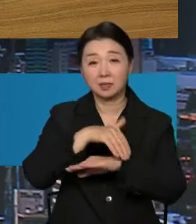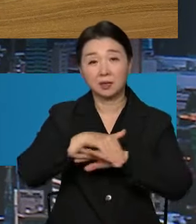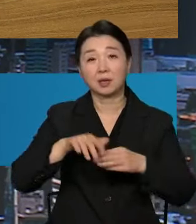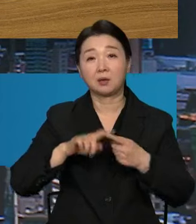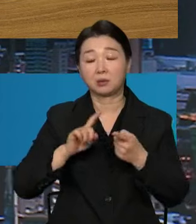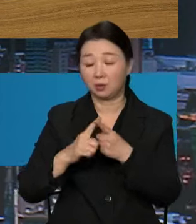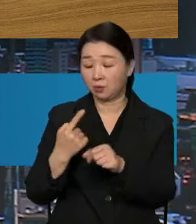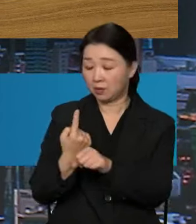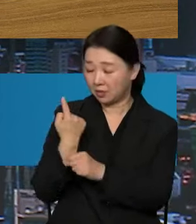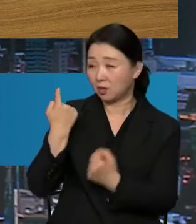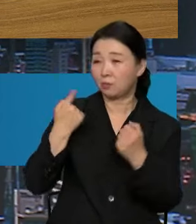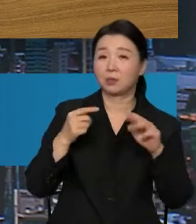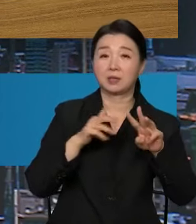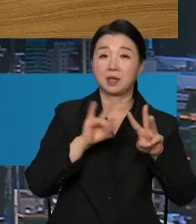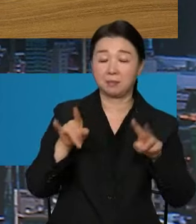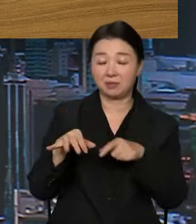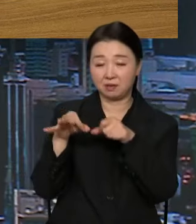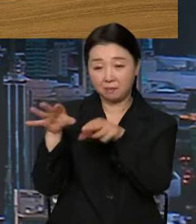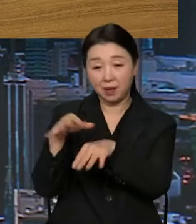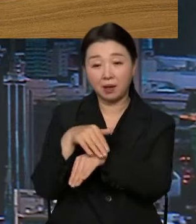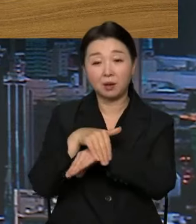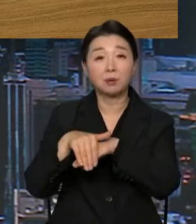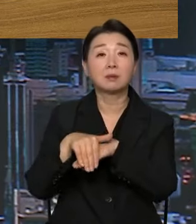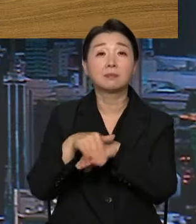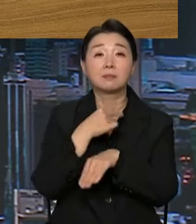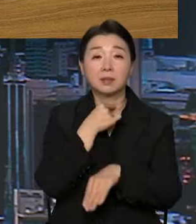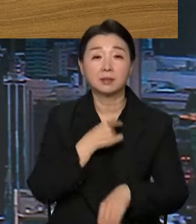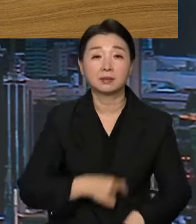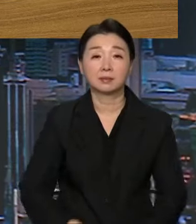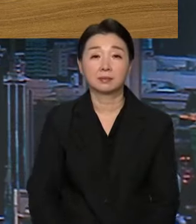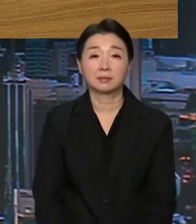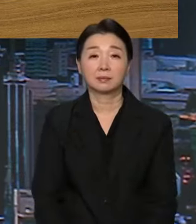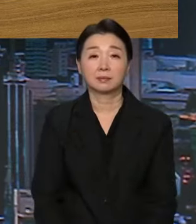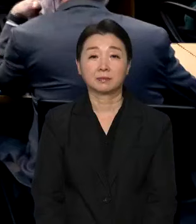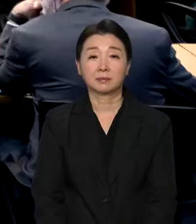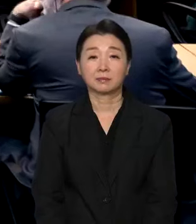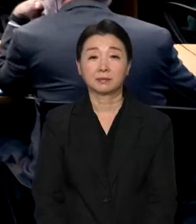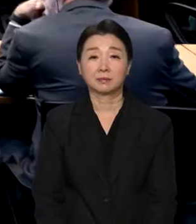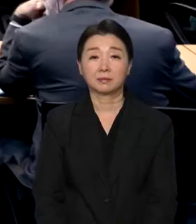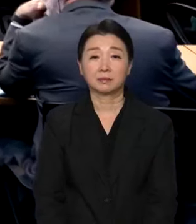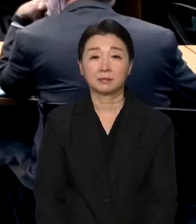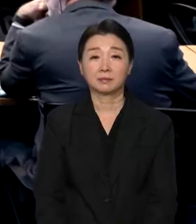지난해보다 3배 늘리겠다고 밝혔습니다. 브라질 현지에서 김태현 기자입니다.